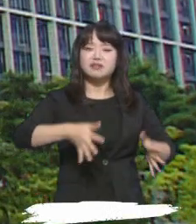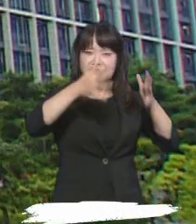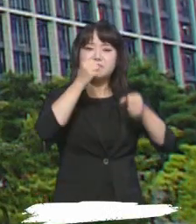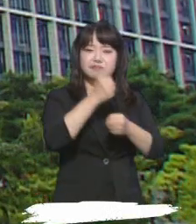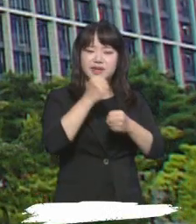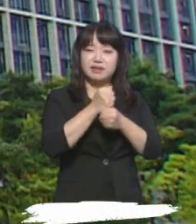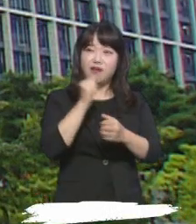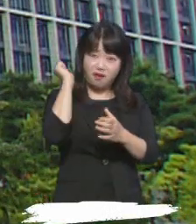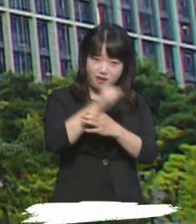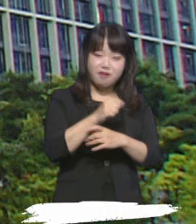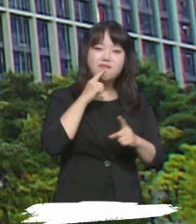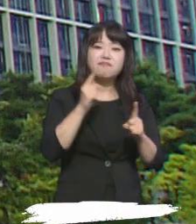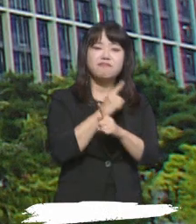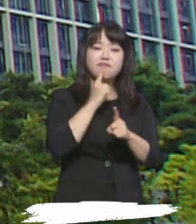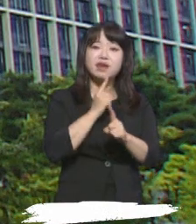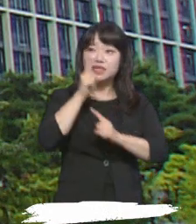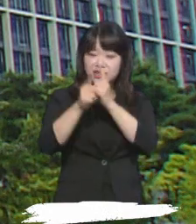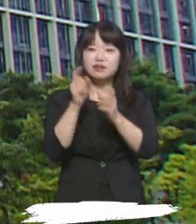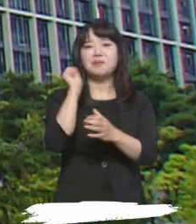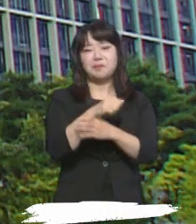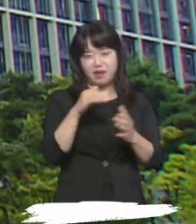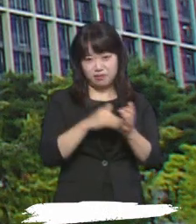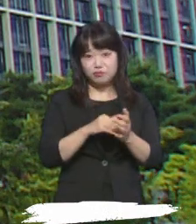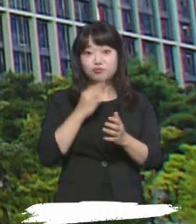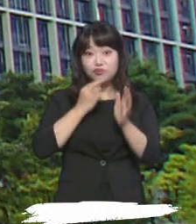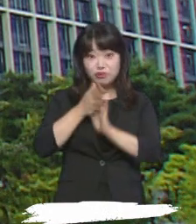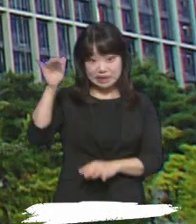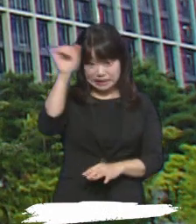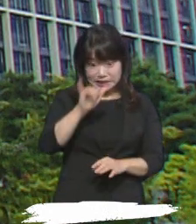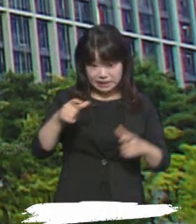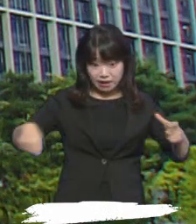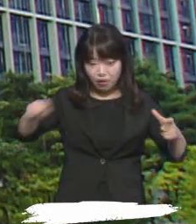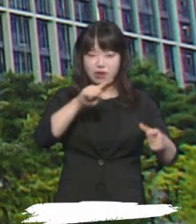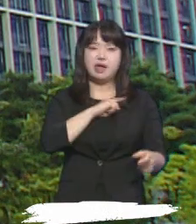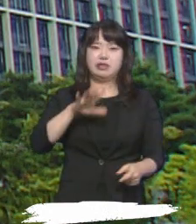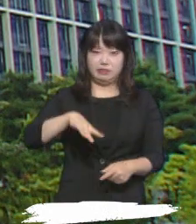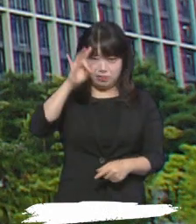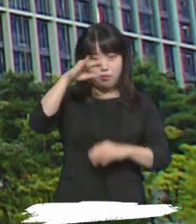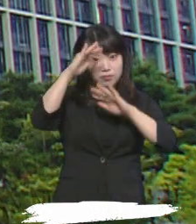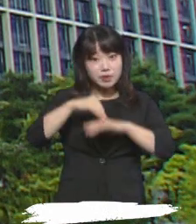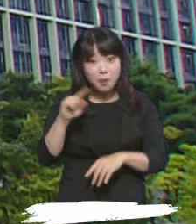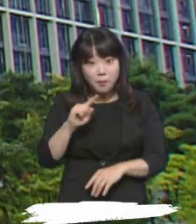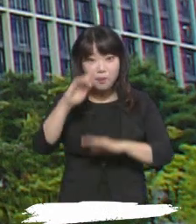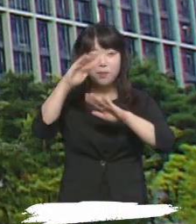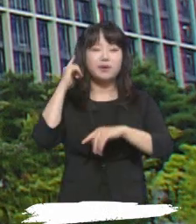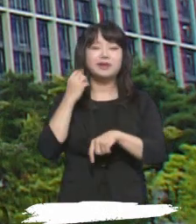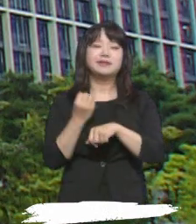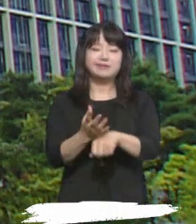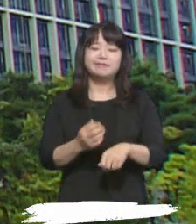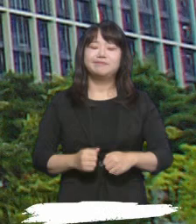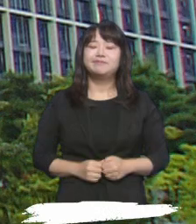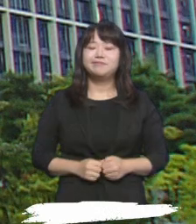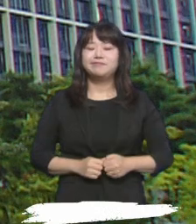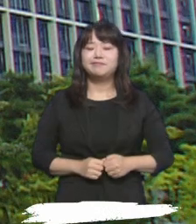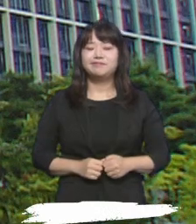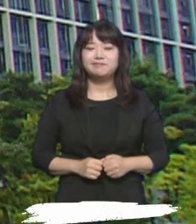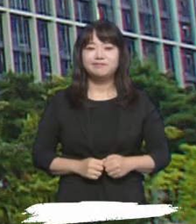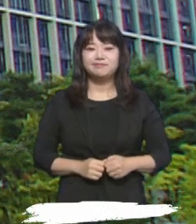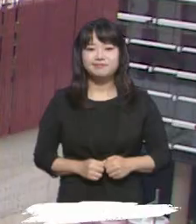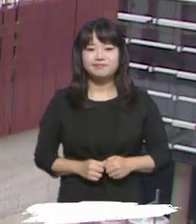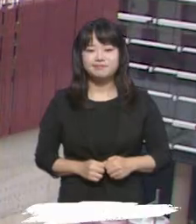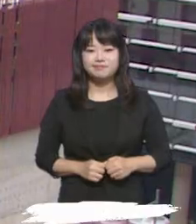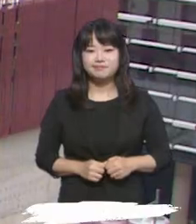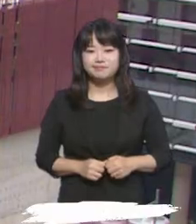계획됐던 용도가 변경됐습니다. 서울에서 최초로 이루어진 사례인데요. 어떤 내용인지 강현준 기자가 보도합니다.